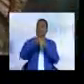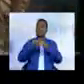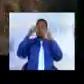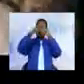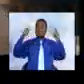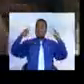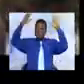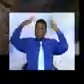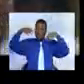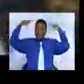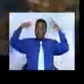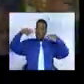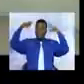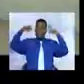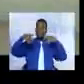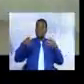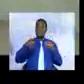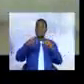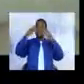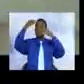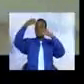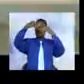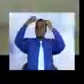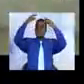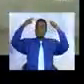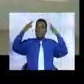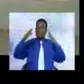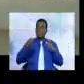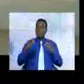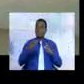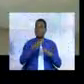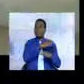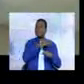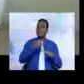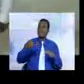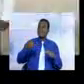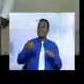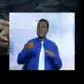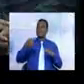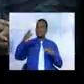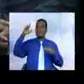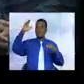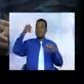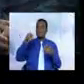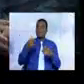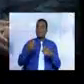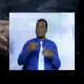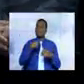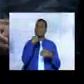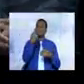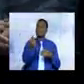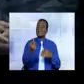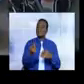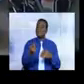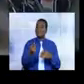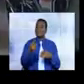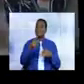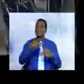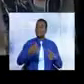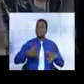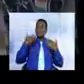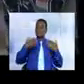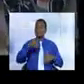le tribunal coutumier de Sakassou. Paul Akoto Yao, illustre fils de la région, a exprimé la gratitude